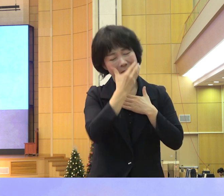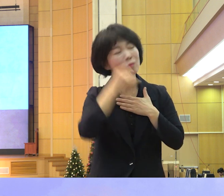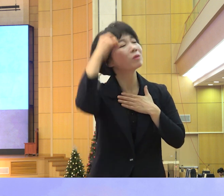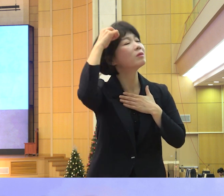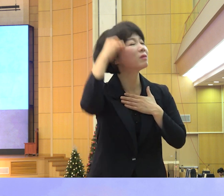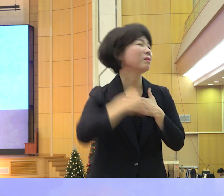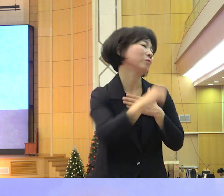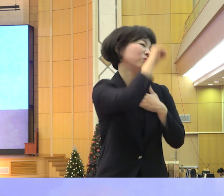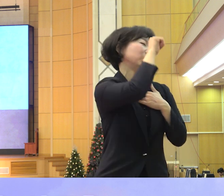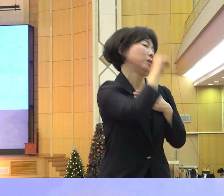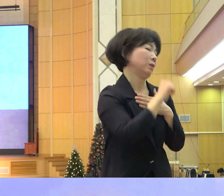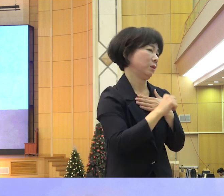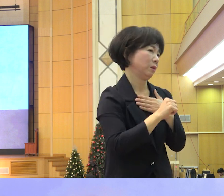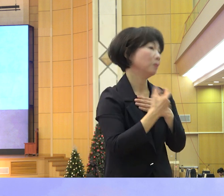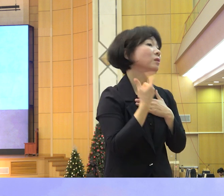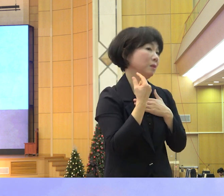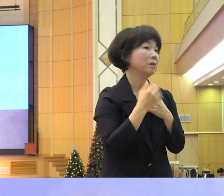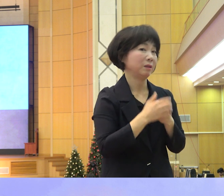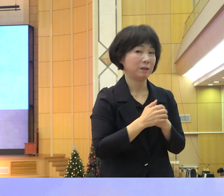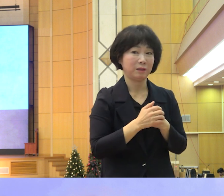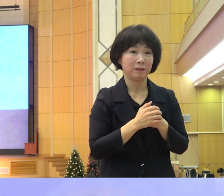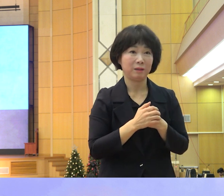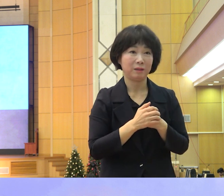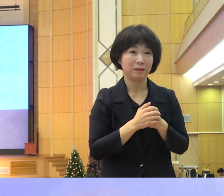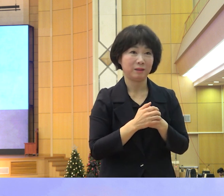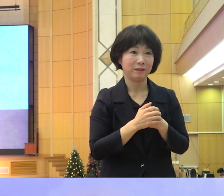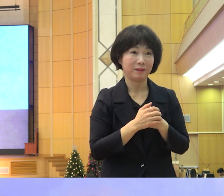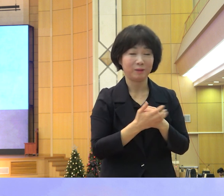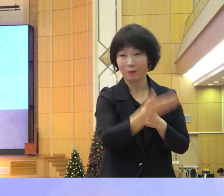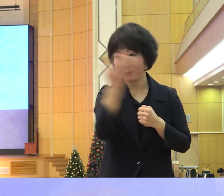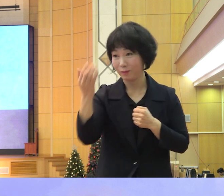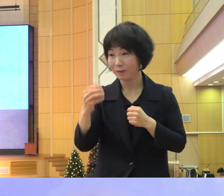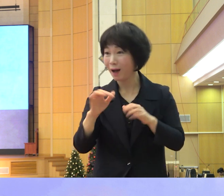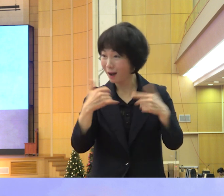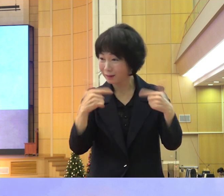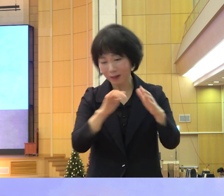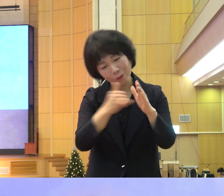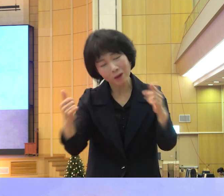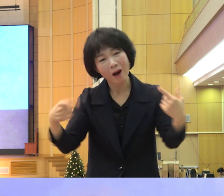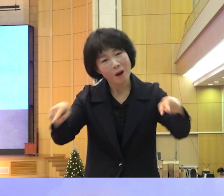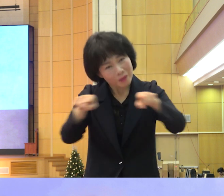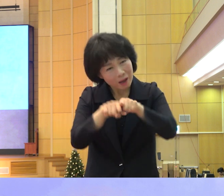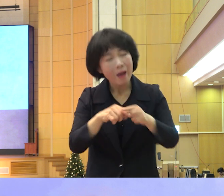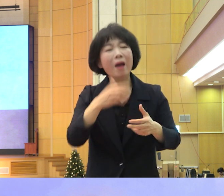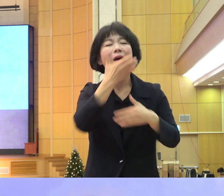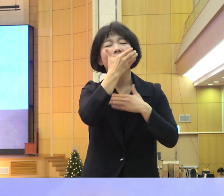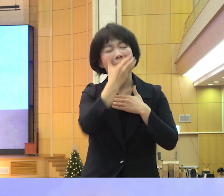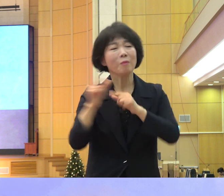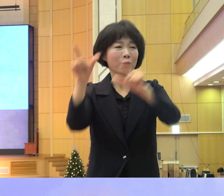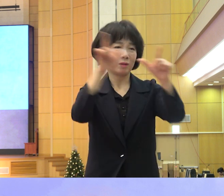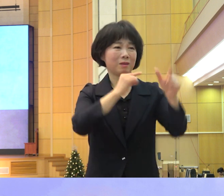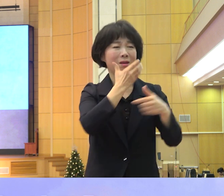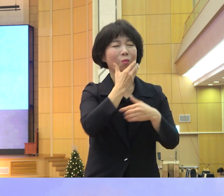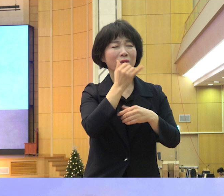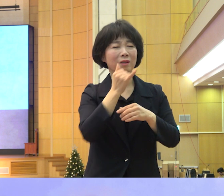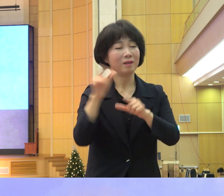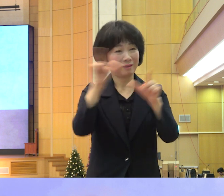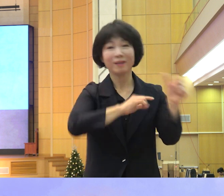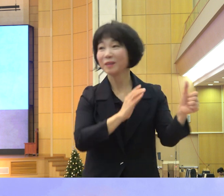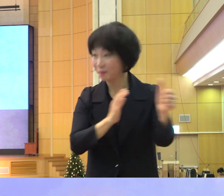느껴야 되잖아요. 사실 이왕 살 바에는 행복에 살아야지. 이왕 살 바에는 복되게